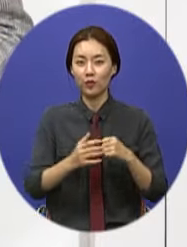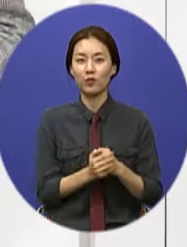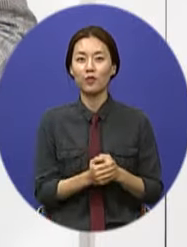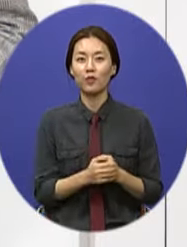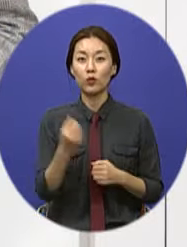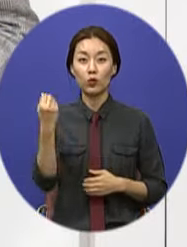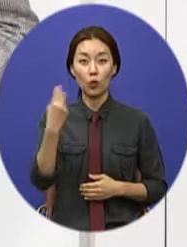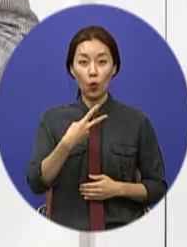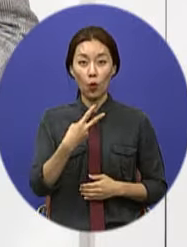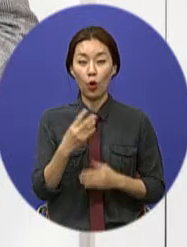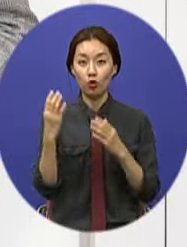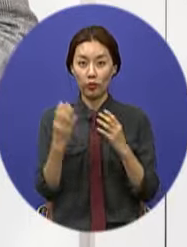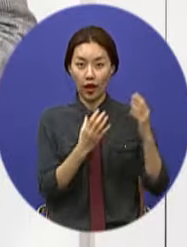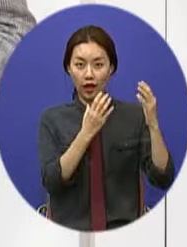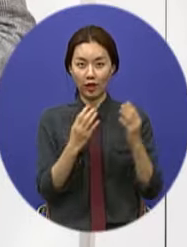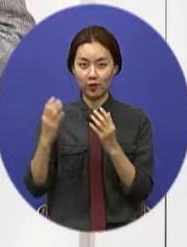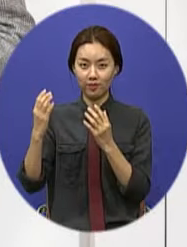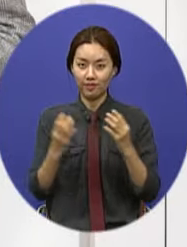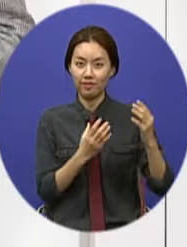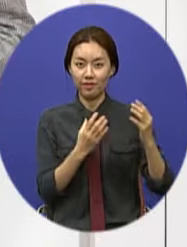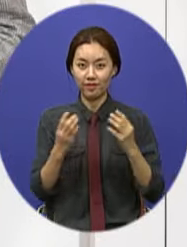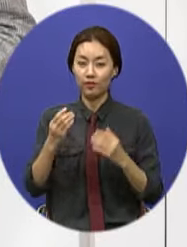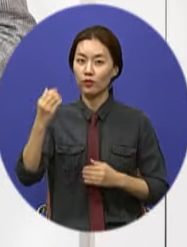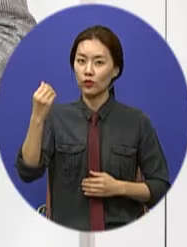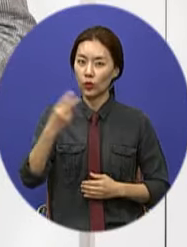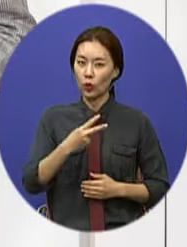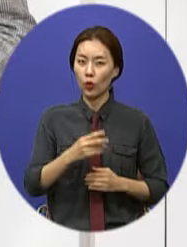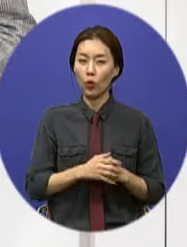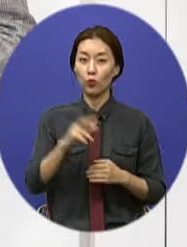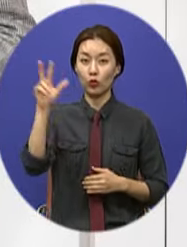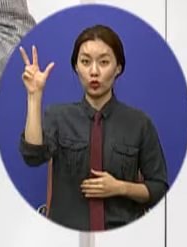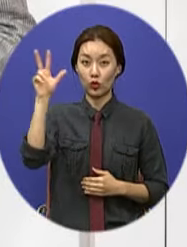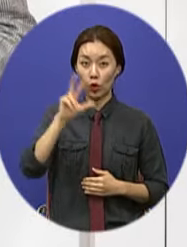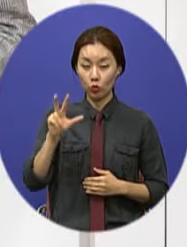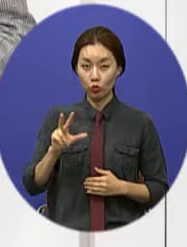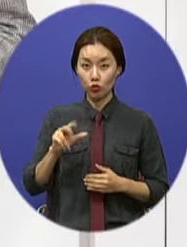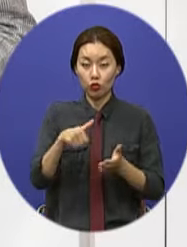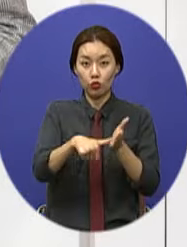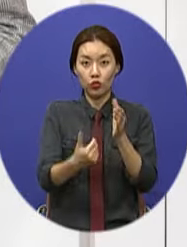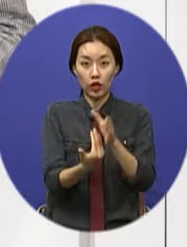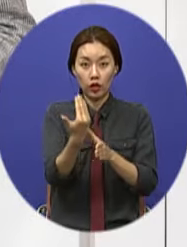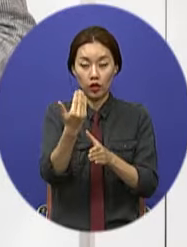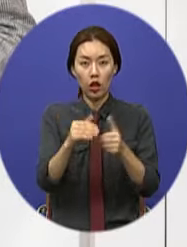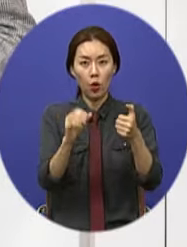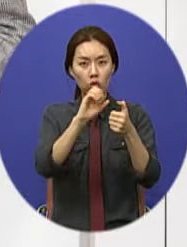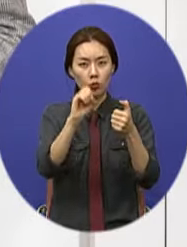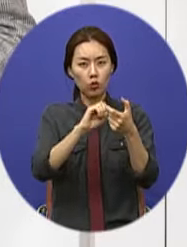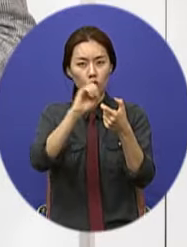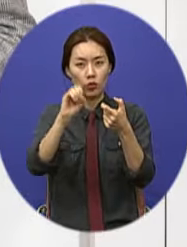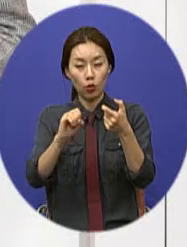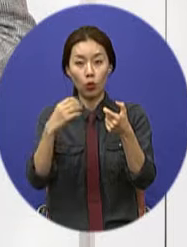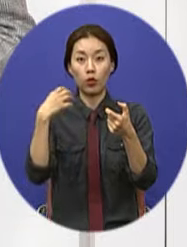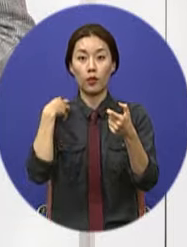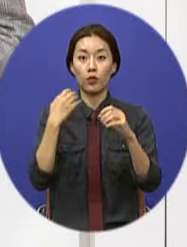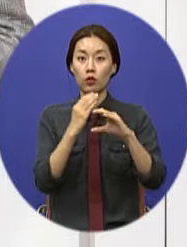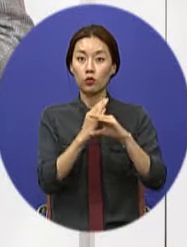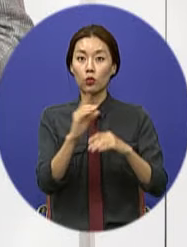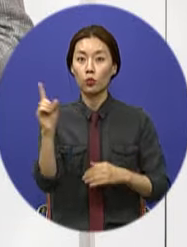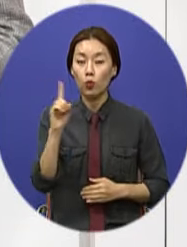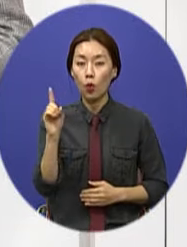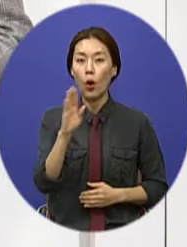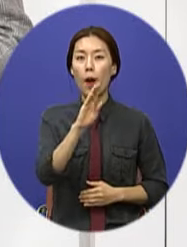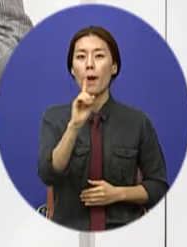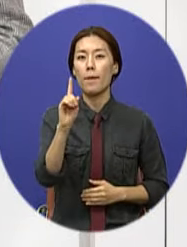그리고 수박. 수박. 수박. 그리고 전국 생산량의 약 50-60%를 담당하고 있다는